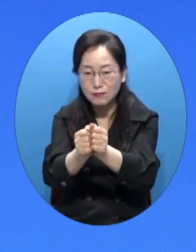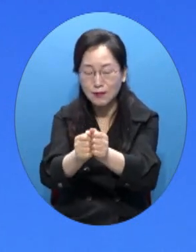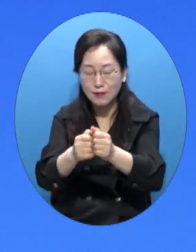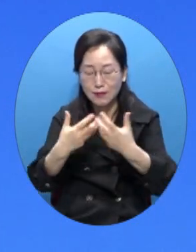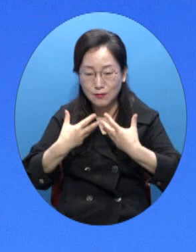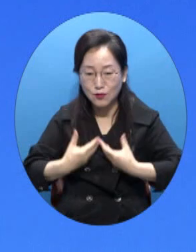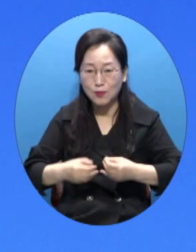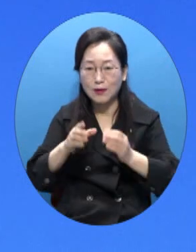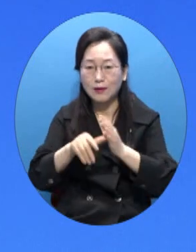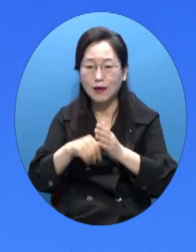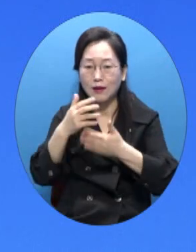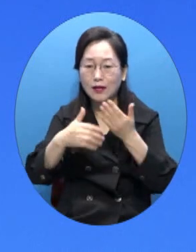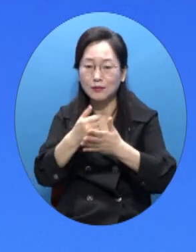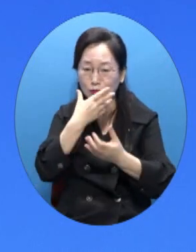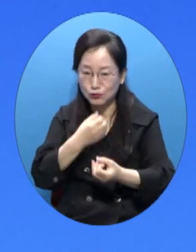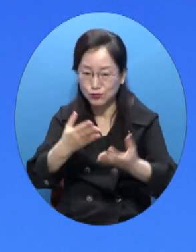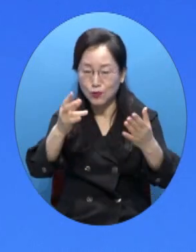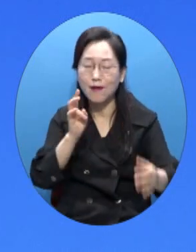말씀, 예언의 말씀입니다.